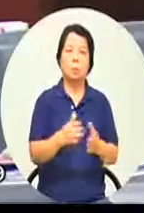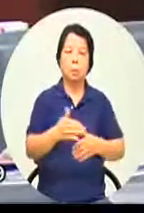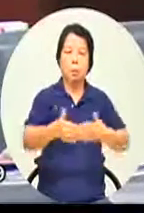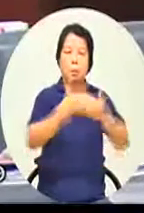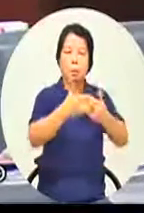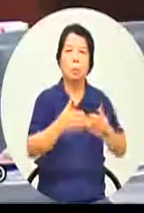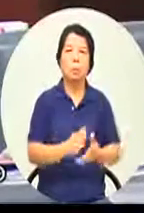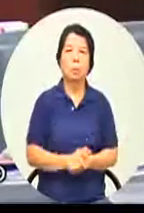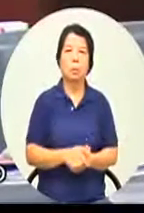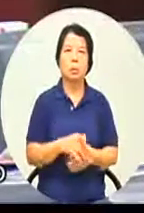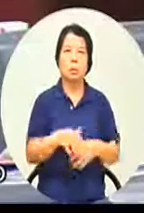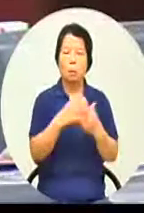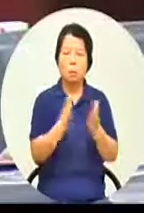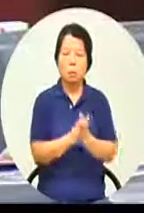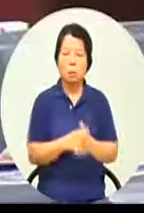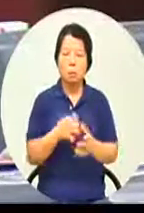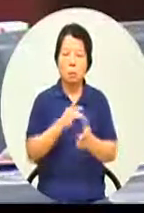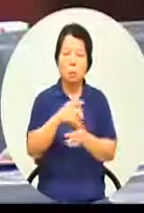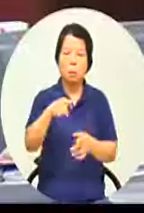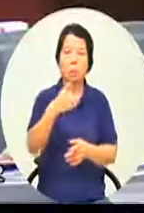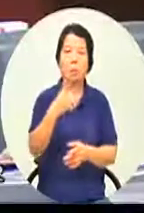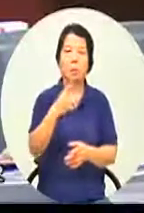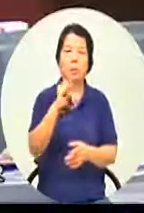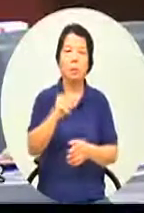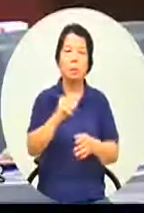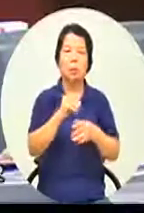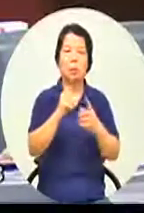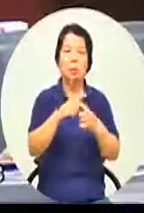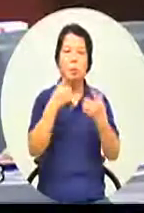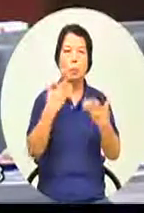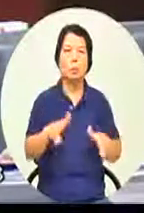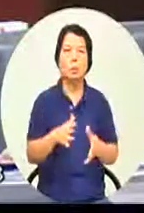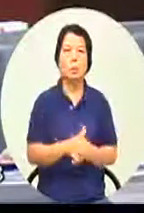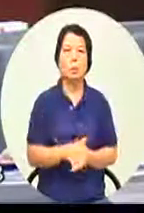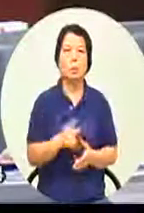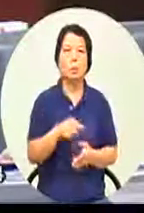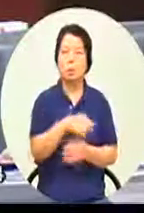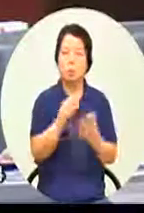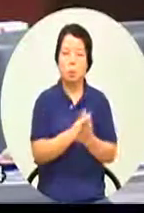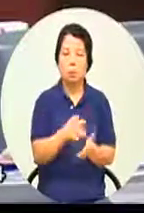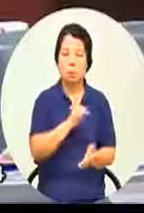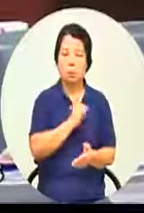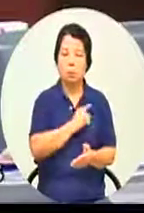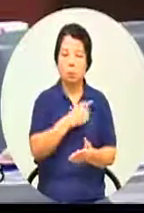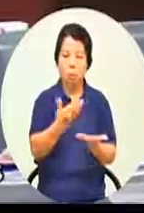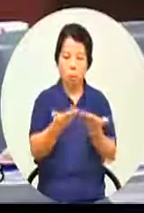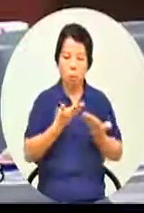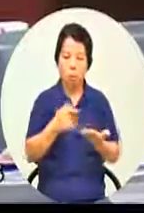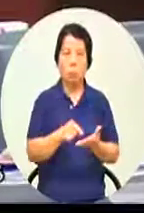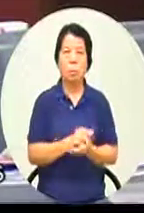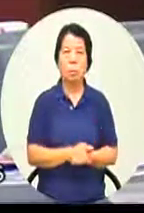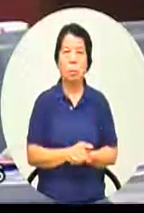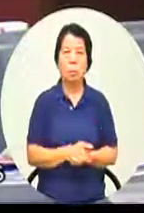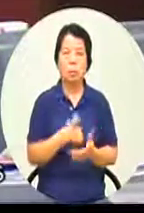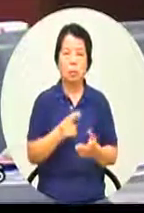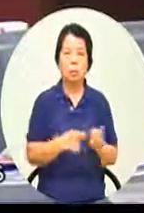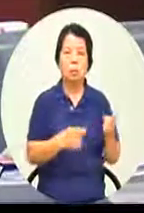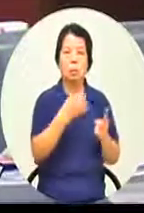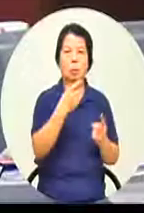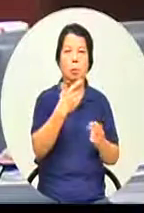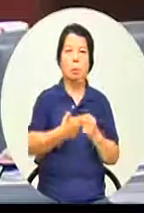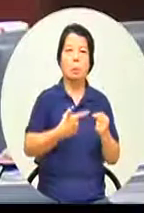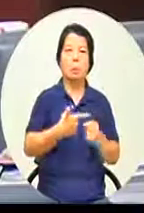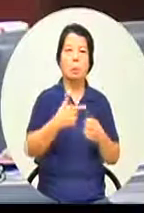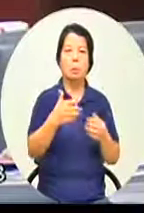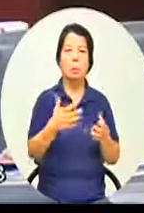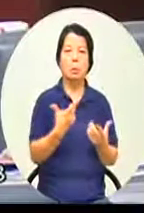就占了100多万哈，那我们来看下面哈，你们给我们的这个都是你们给的数字了哈，光是106元的一样的